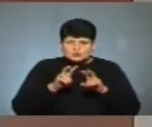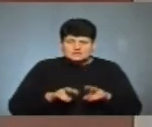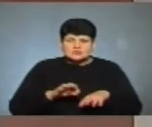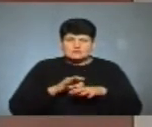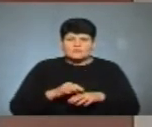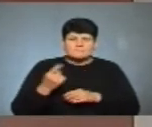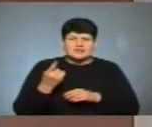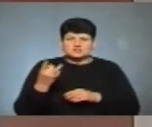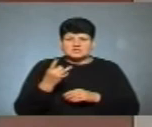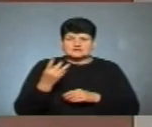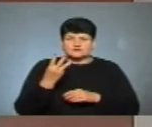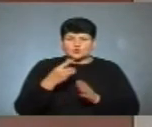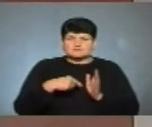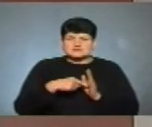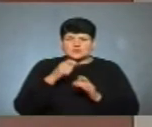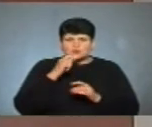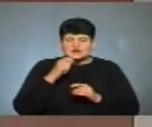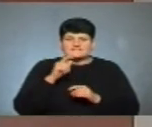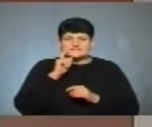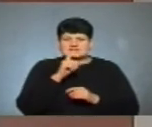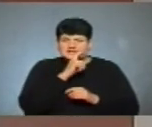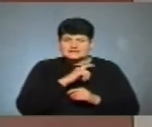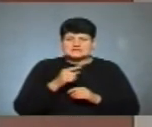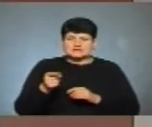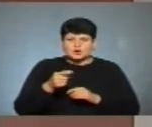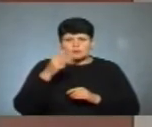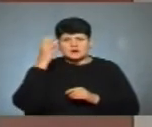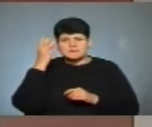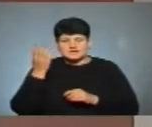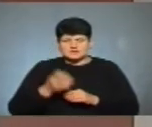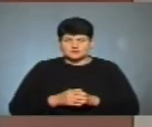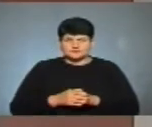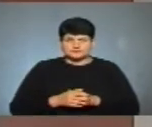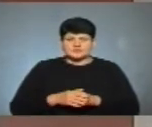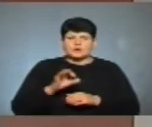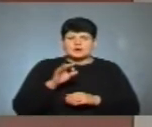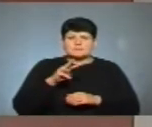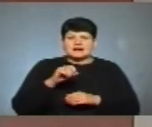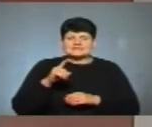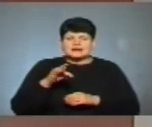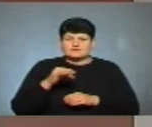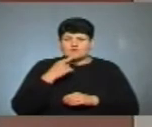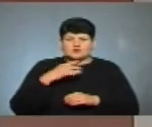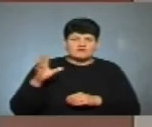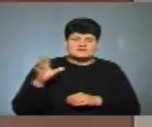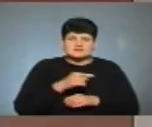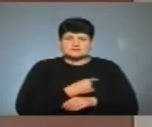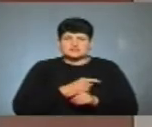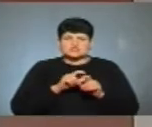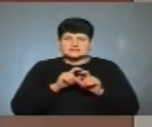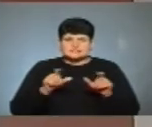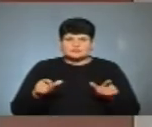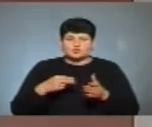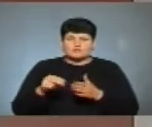проводили вперше в трьох містах України – Вінниці, Тернополі та Хмельницькому. Ольга Мазаєва каже, всі медзаклади Тернопільської області